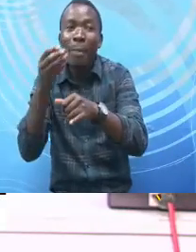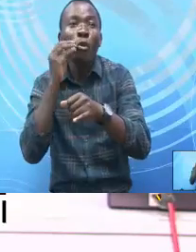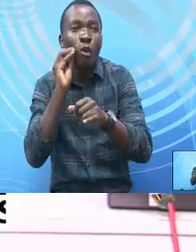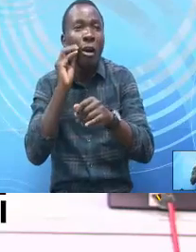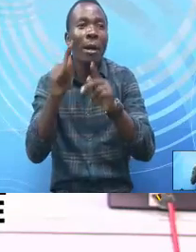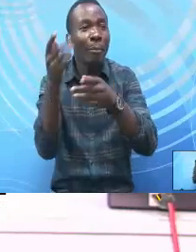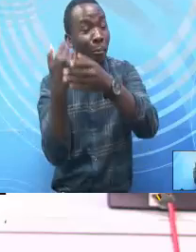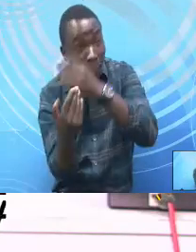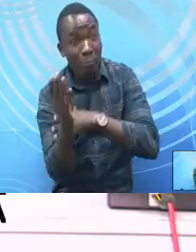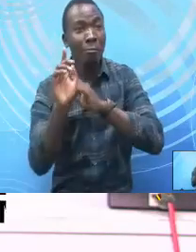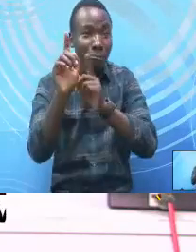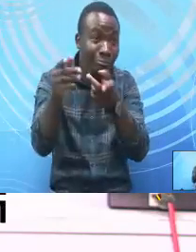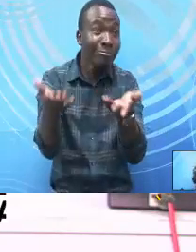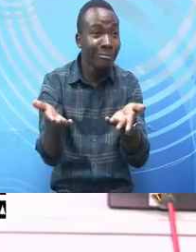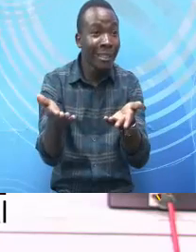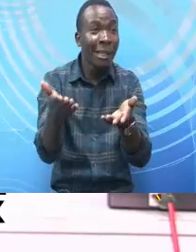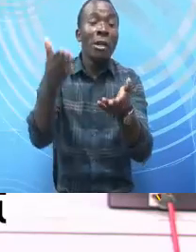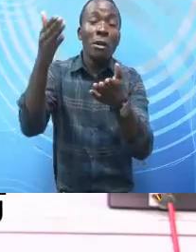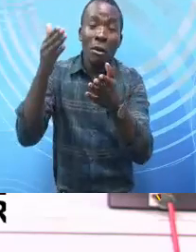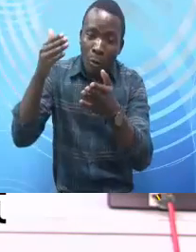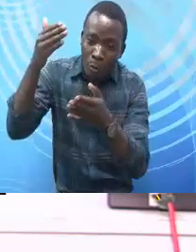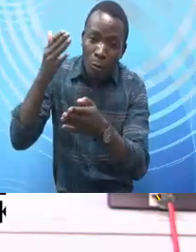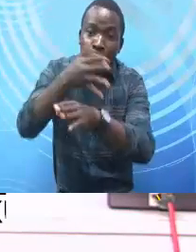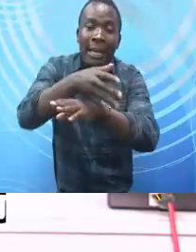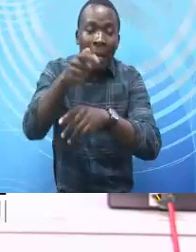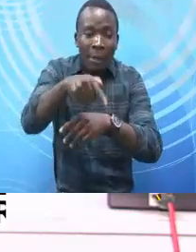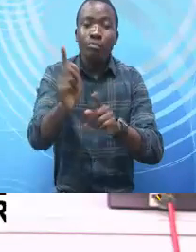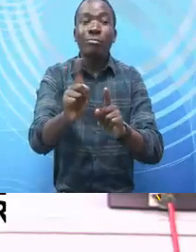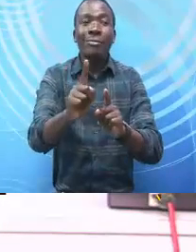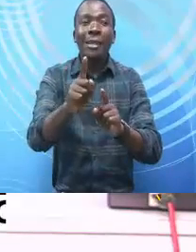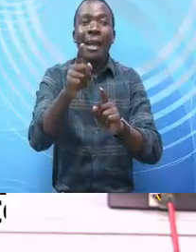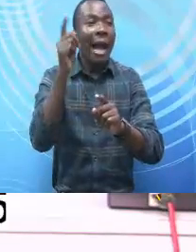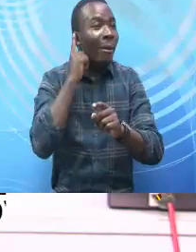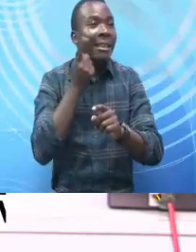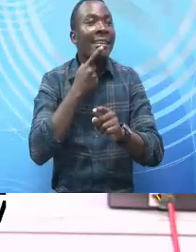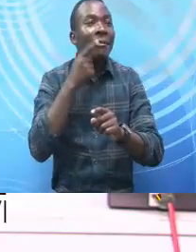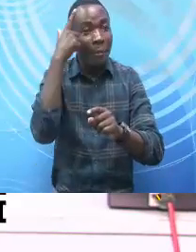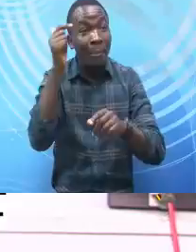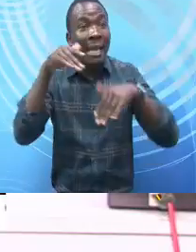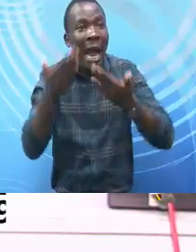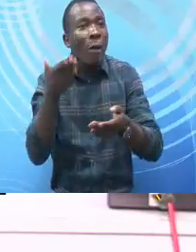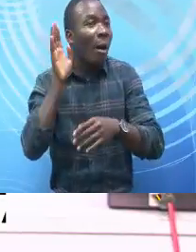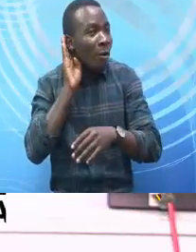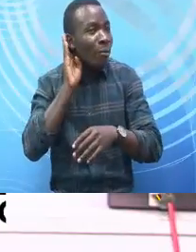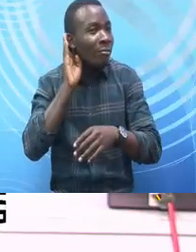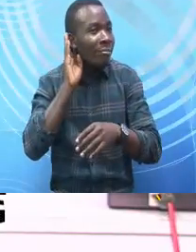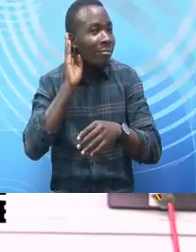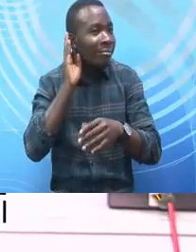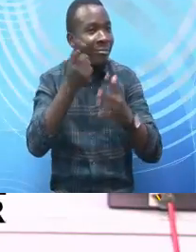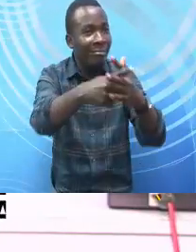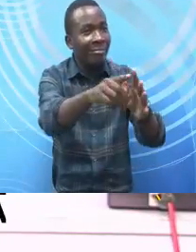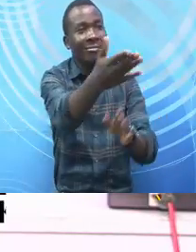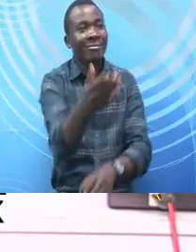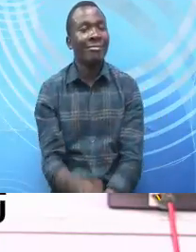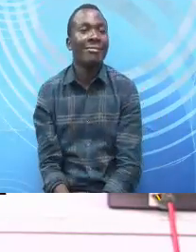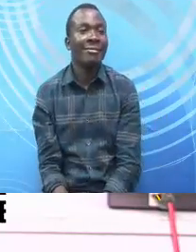babyuke ntibarenga hanga mwebwe mumenya amakuru bute abantu batumva bamenya gute amakuru ku bijyanye na coronavirus